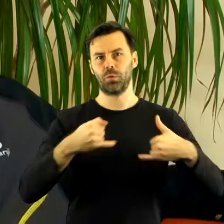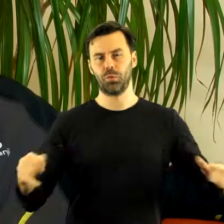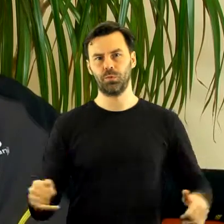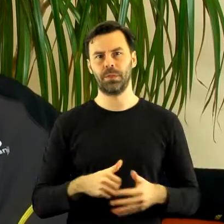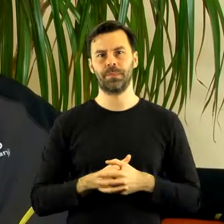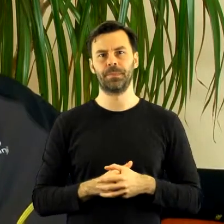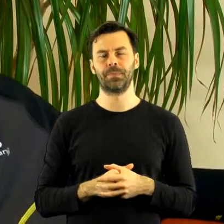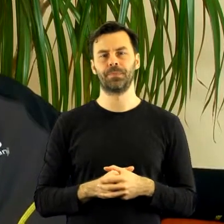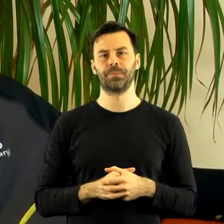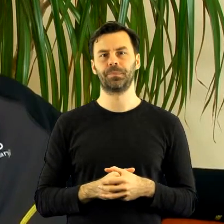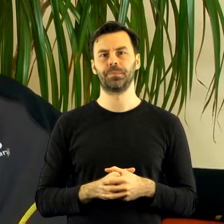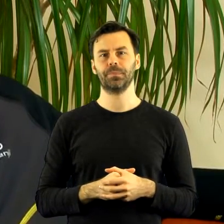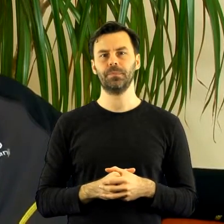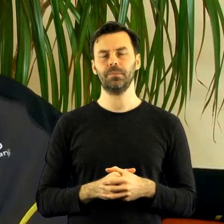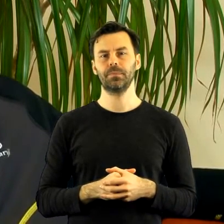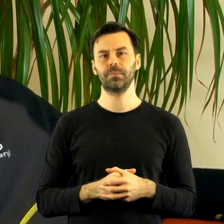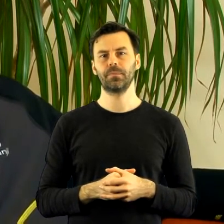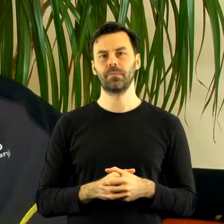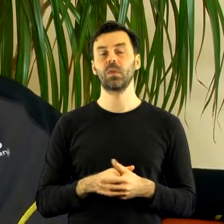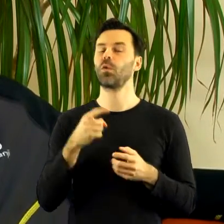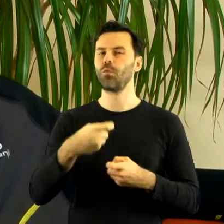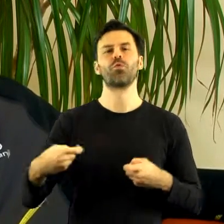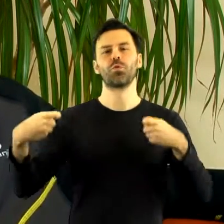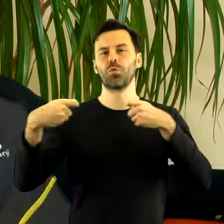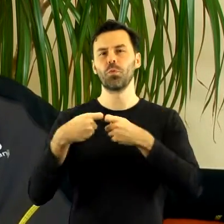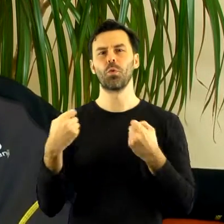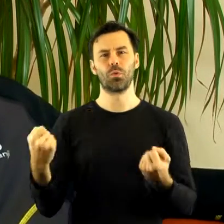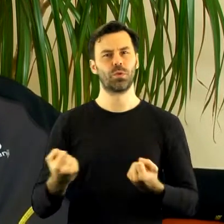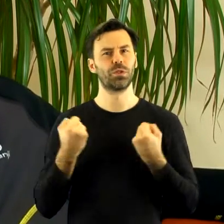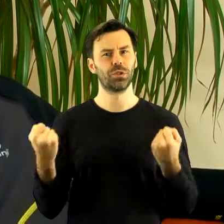gminy i że wspólne działanie